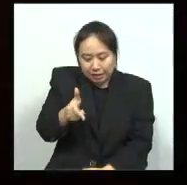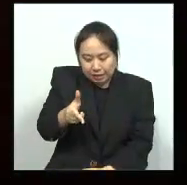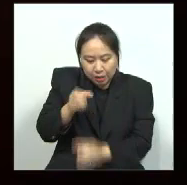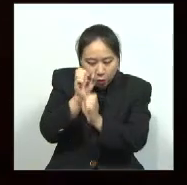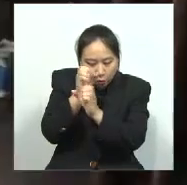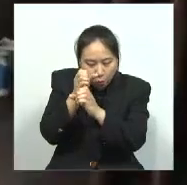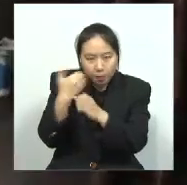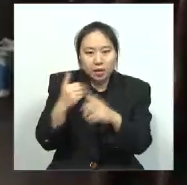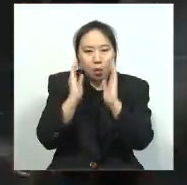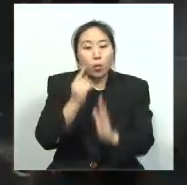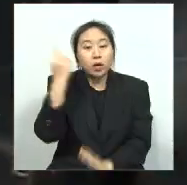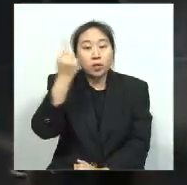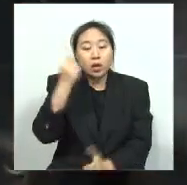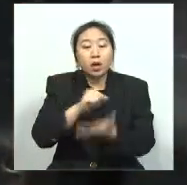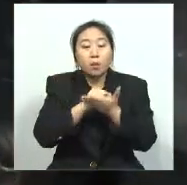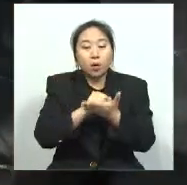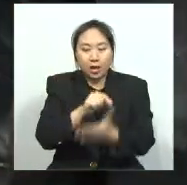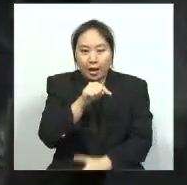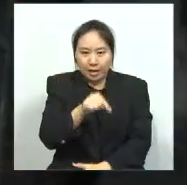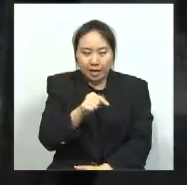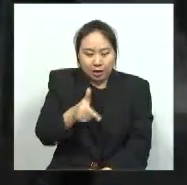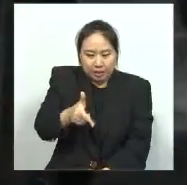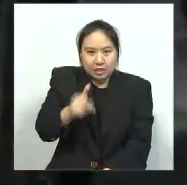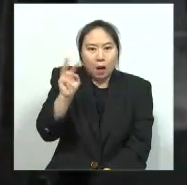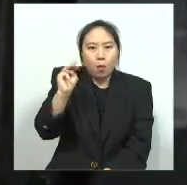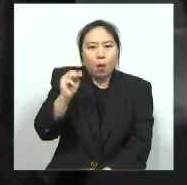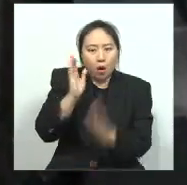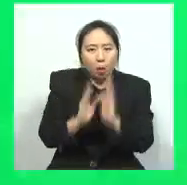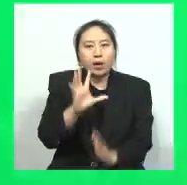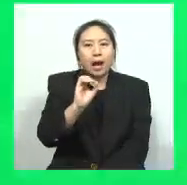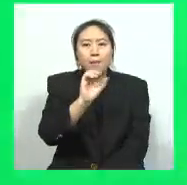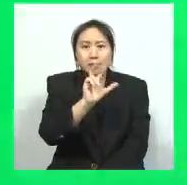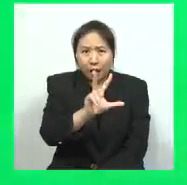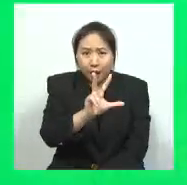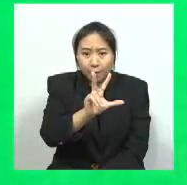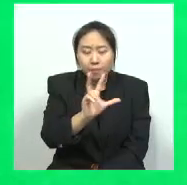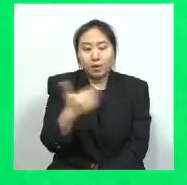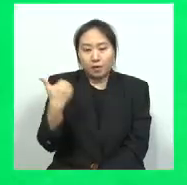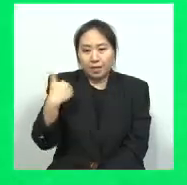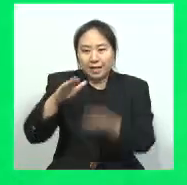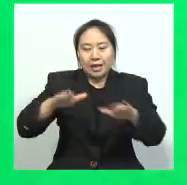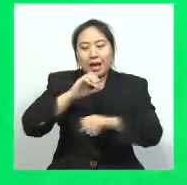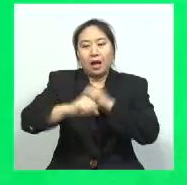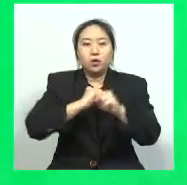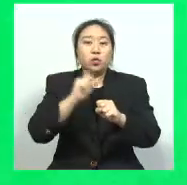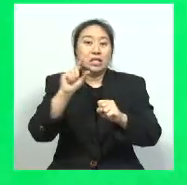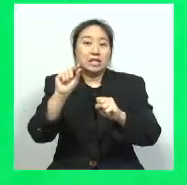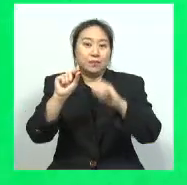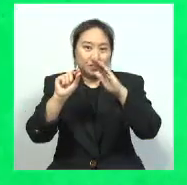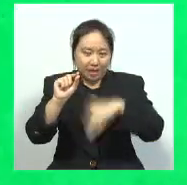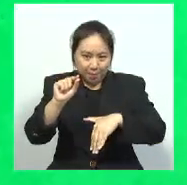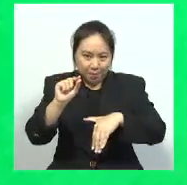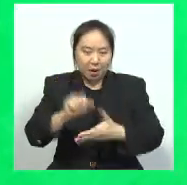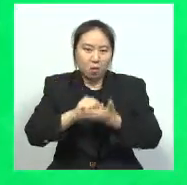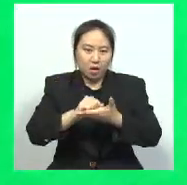ะครับพบว่านักเที่ยวที่มาใช้บริการนั้นปัสสาวะสีม่วง53คนนอกจากนี้ยังพบเยาวชนอายุต่ำกว่า20ปีเนี่ยเข้า